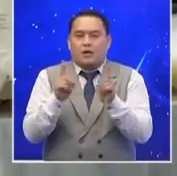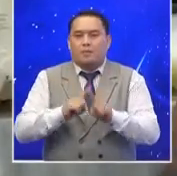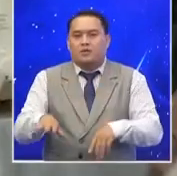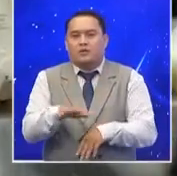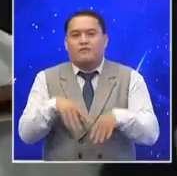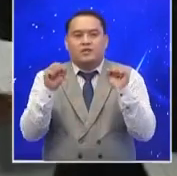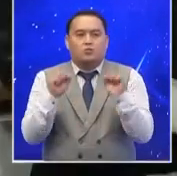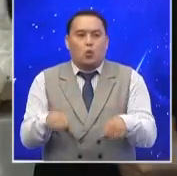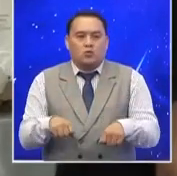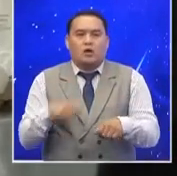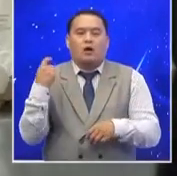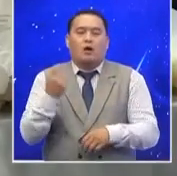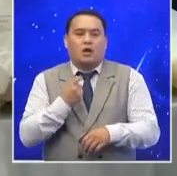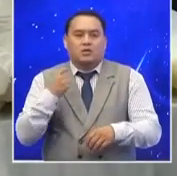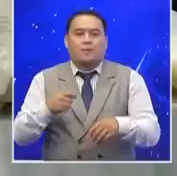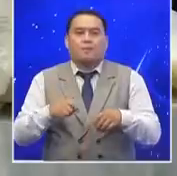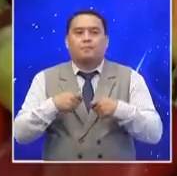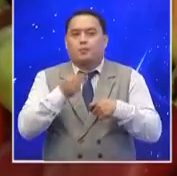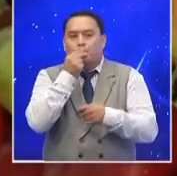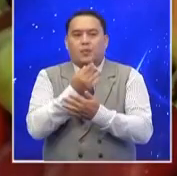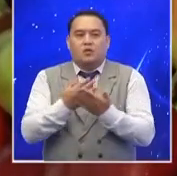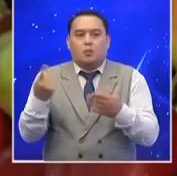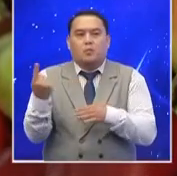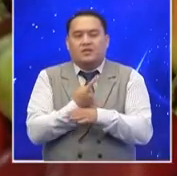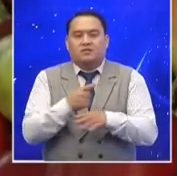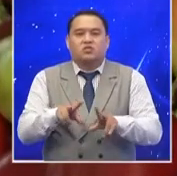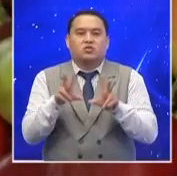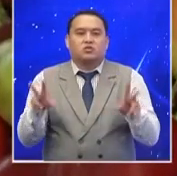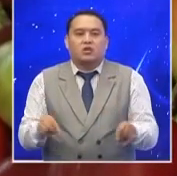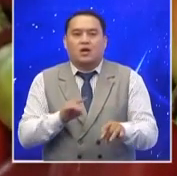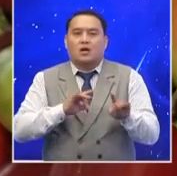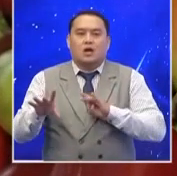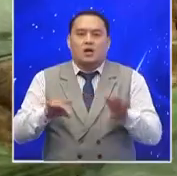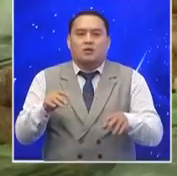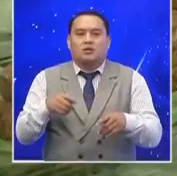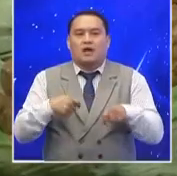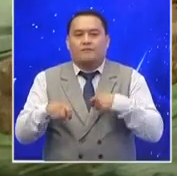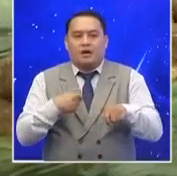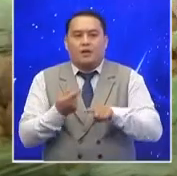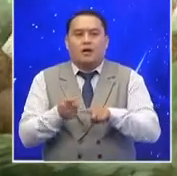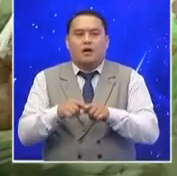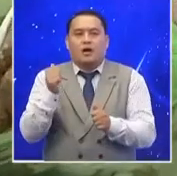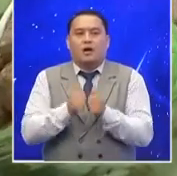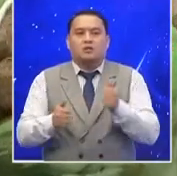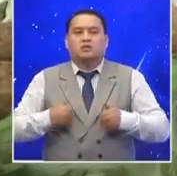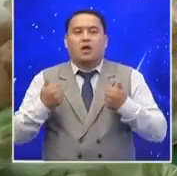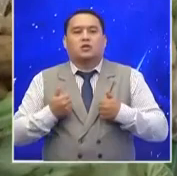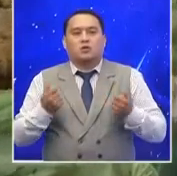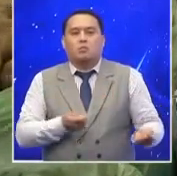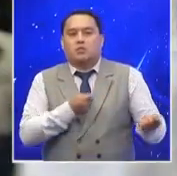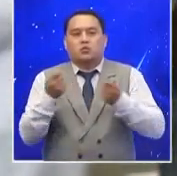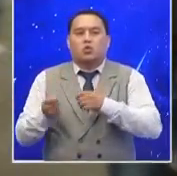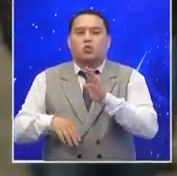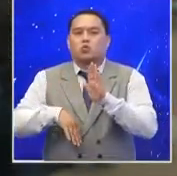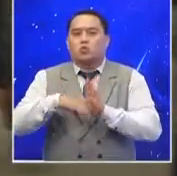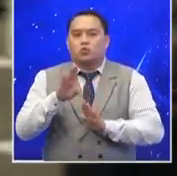площадка возможностей. Для хозяйств, выставляющих продукцию впервые, это шанс прорекламировать свой товар. Поэтому каждый старается привезти все самое